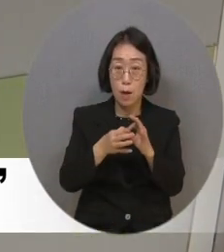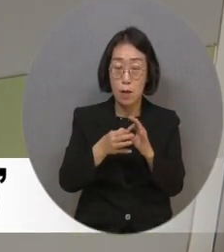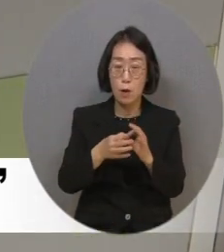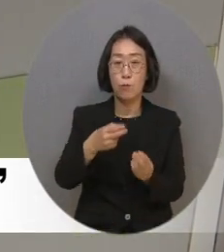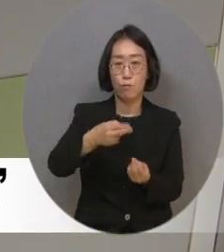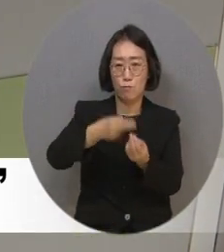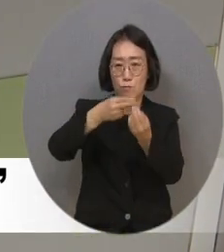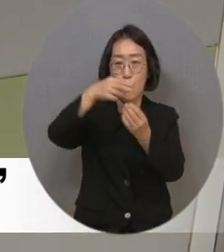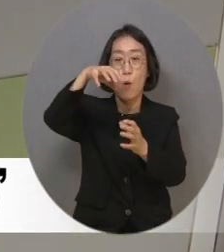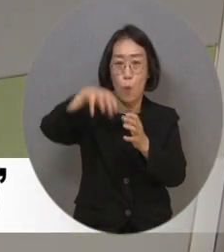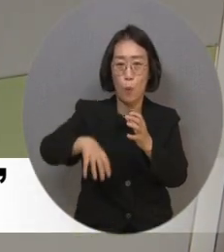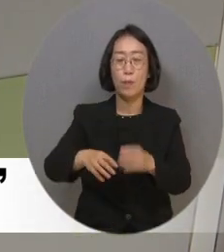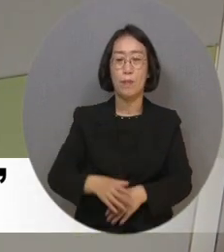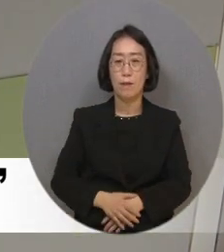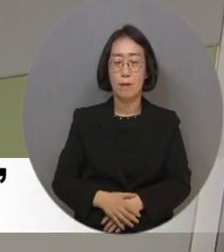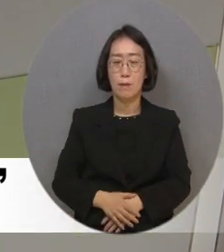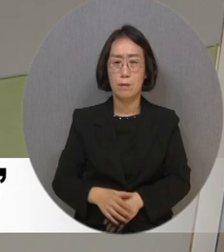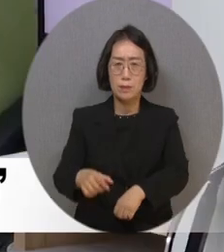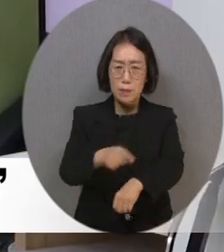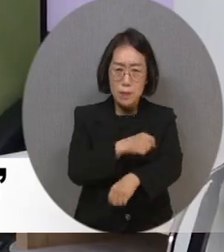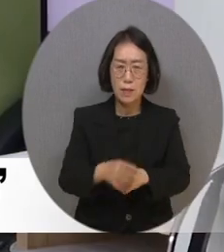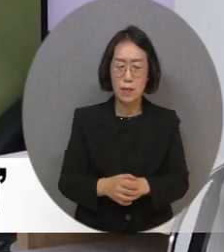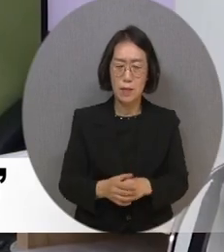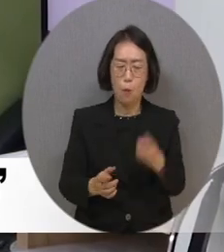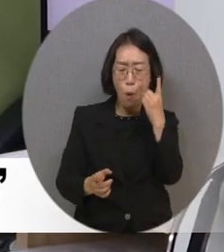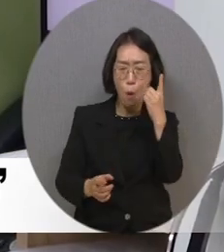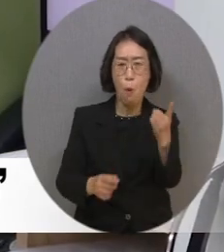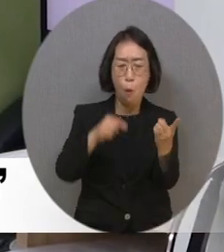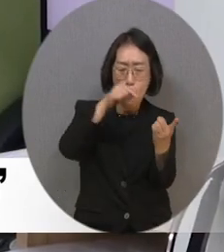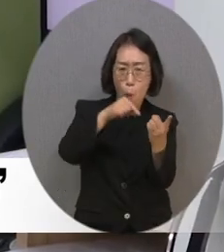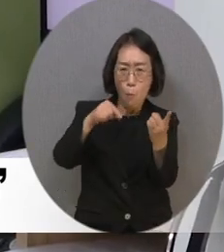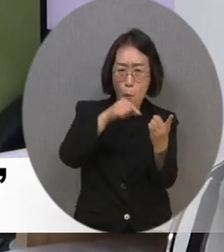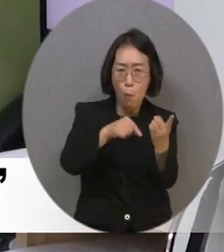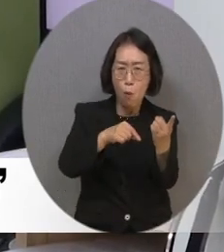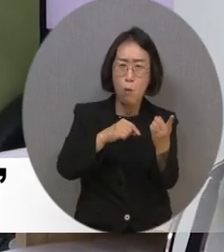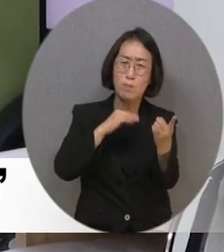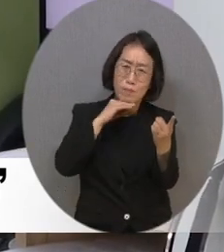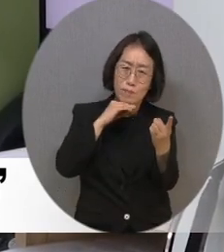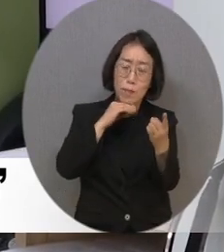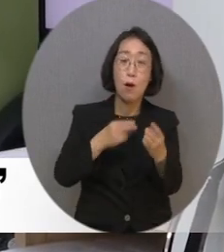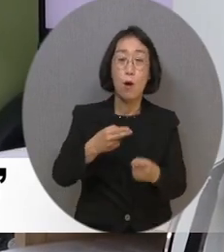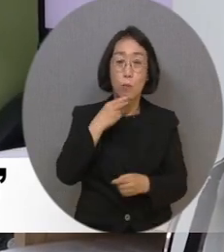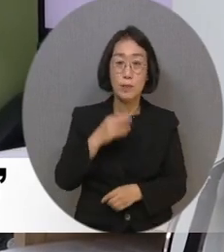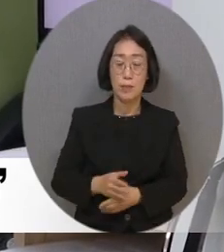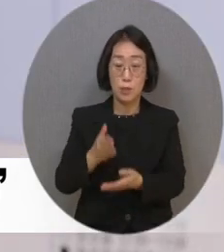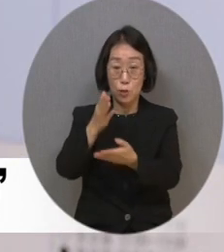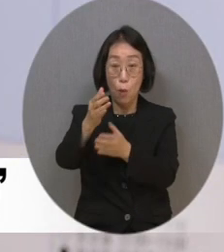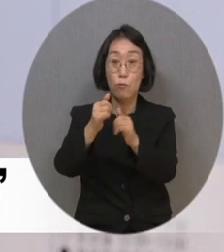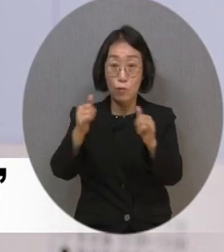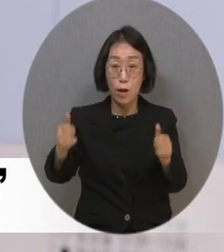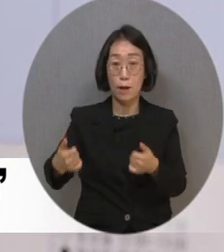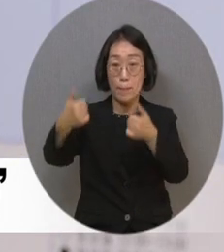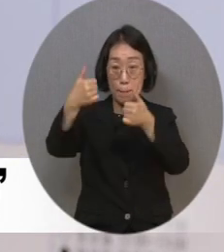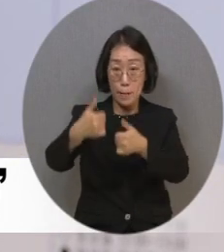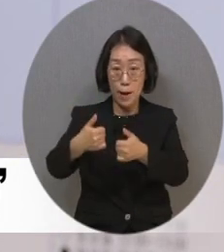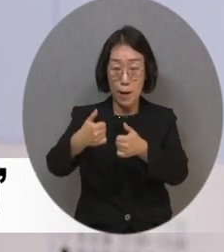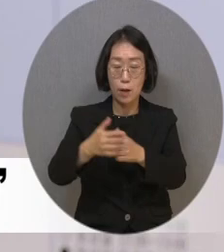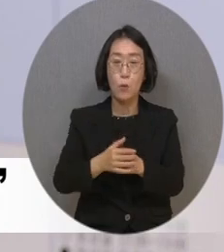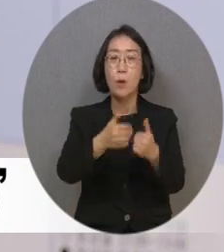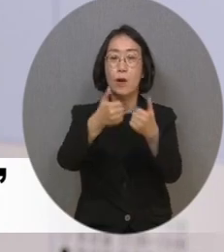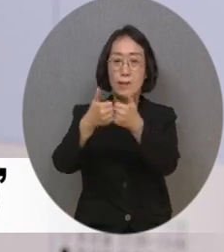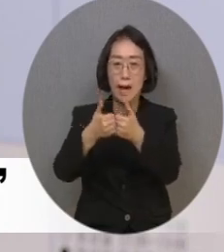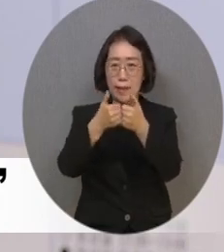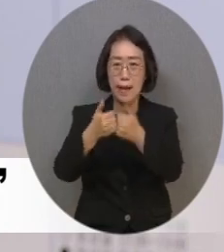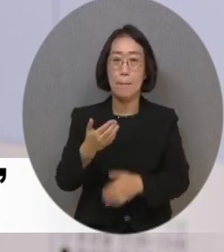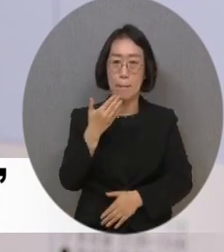구축한 곳입니다 특히 여러 단계에 자동 응답을 거치지 않고 전문교육을 한 110 상담사가